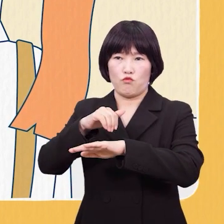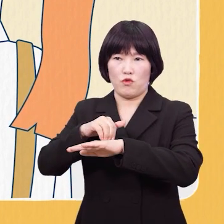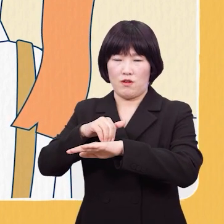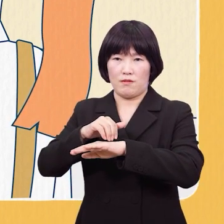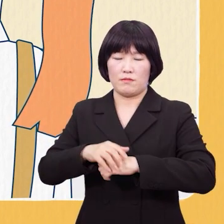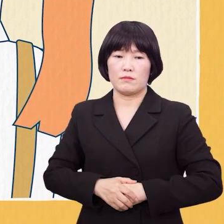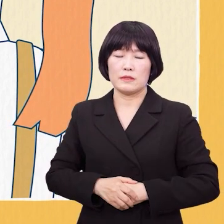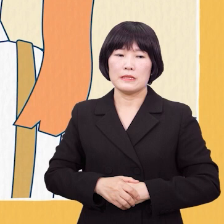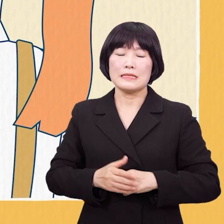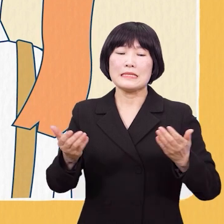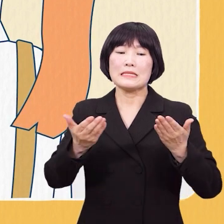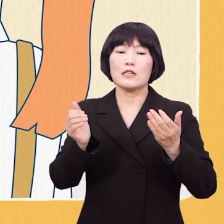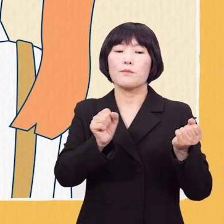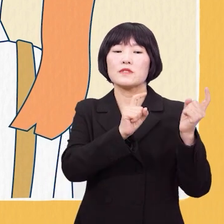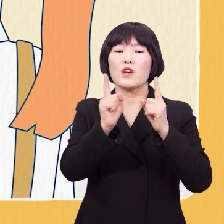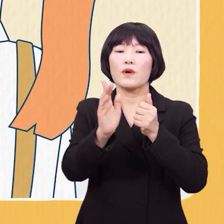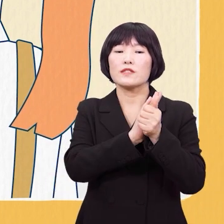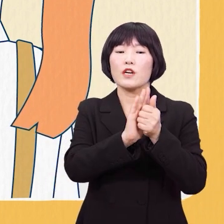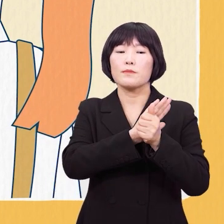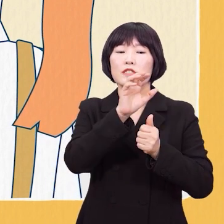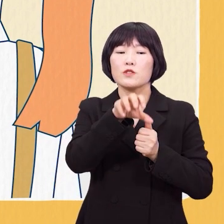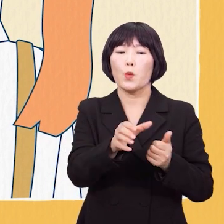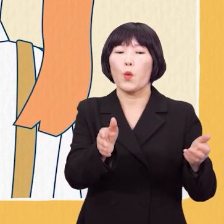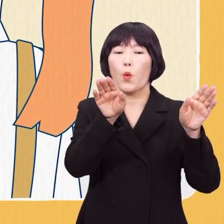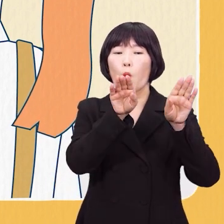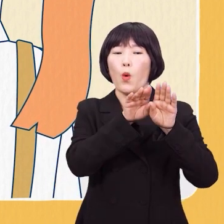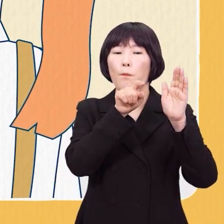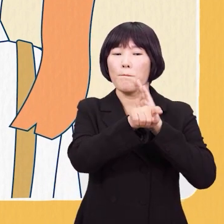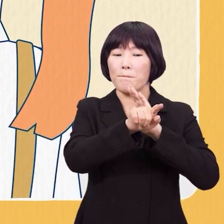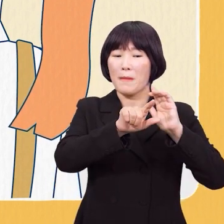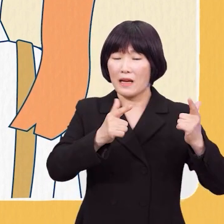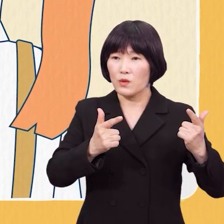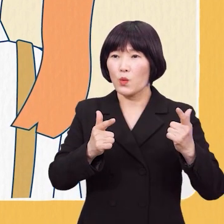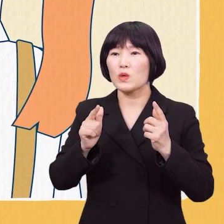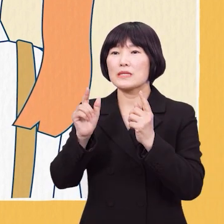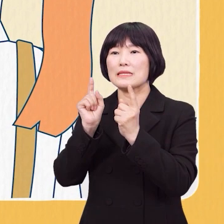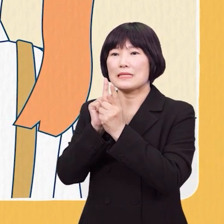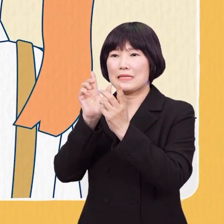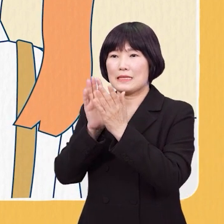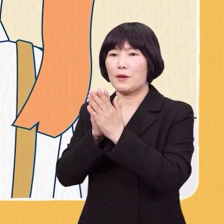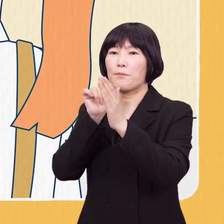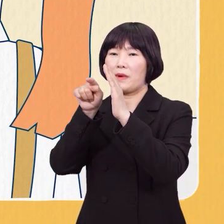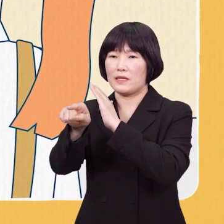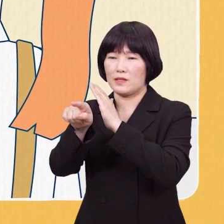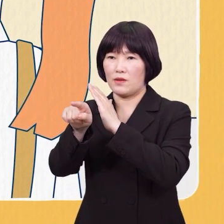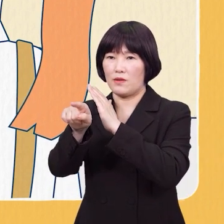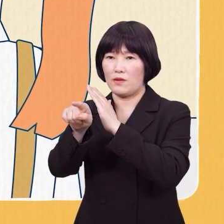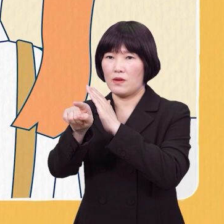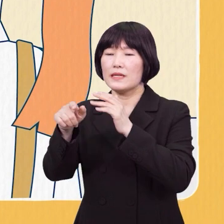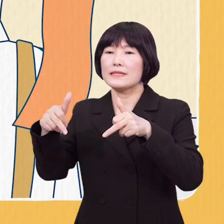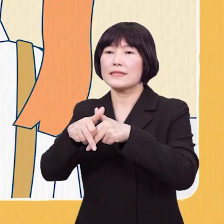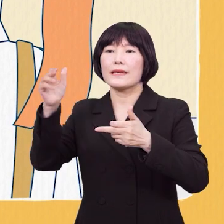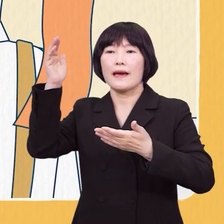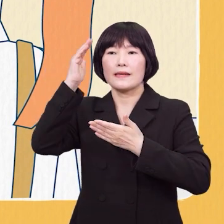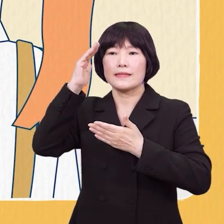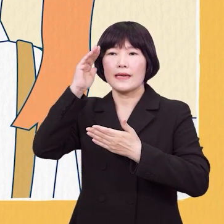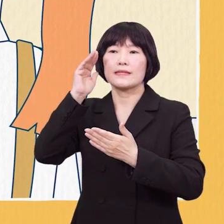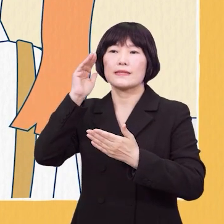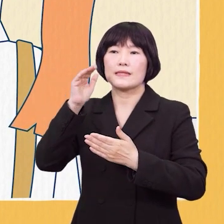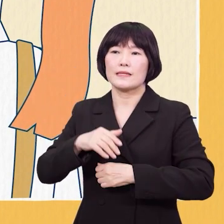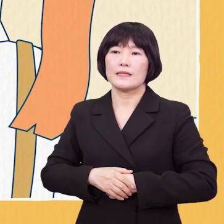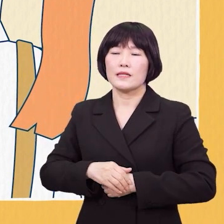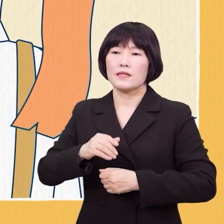합니다. 이때 직업재활서비스 기관 및 시설이 아닌 실제 근무하는 사업체 현장에서 장애학생을